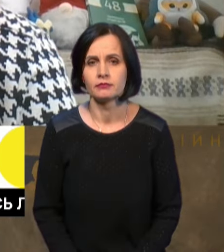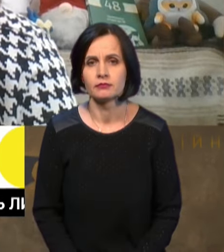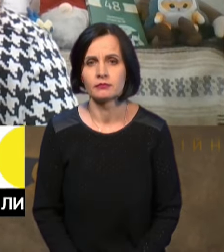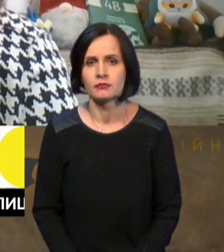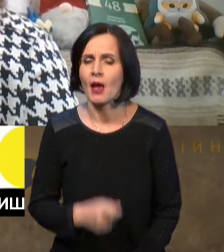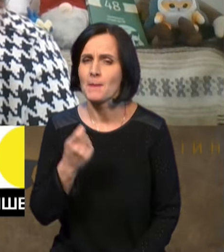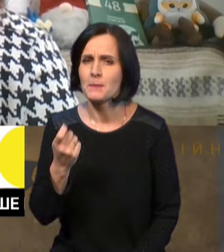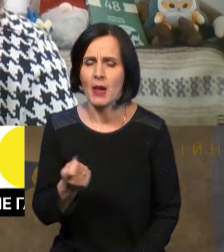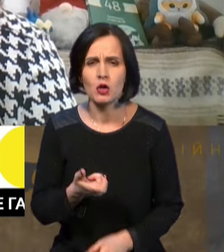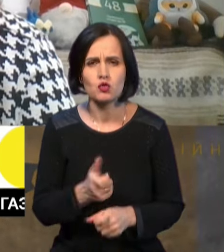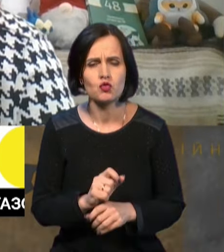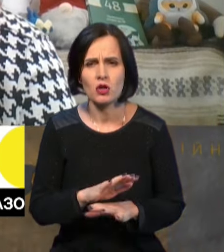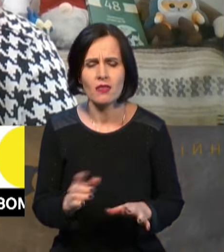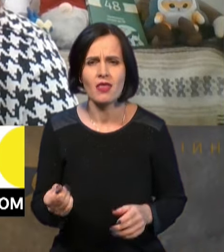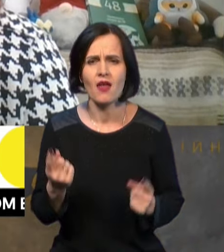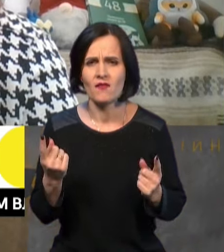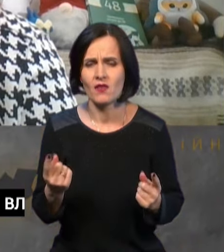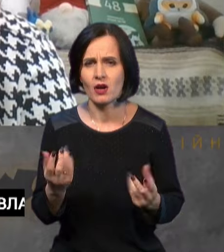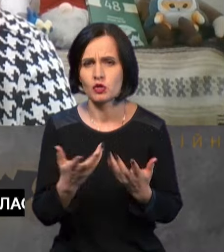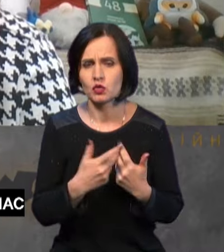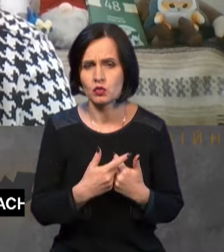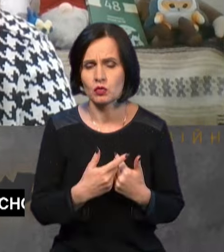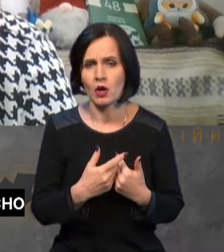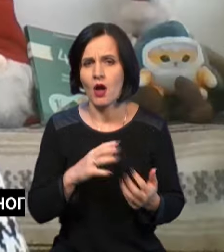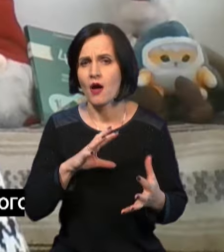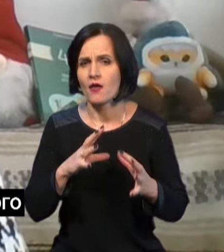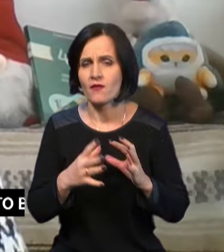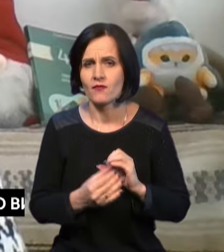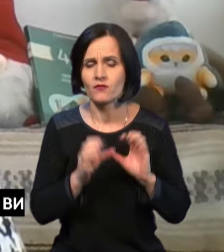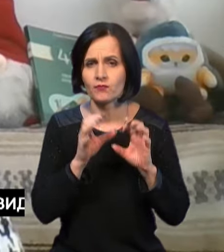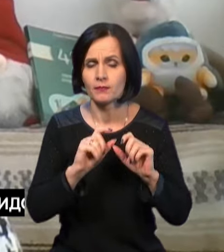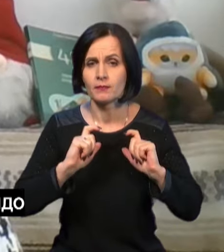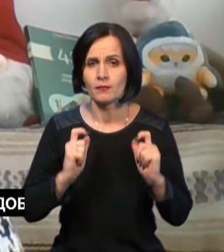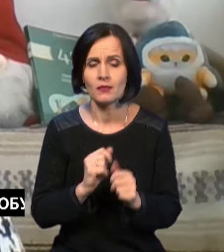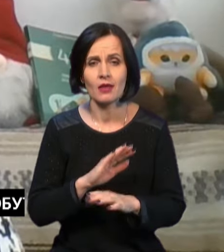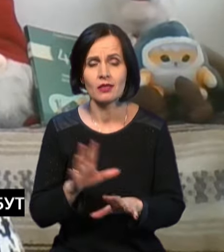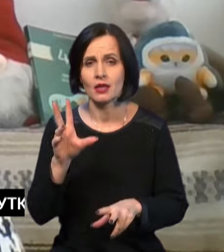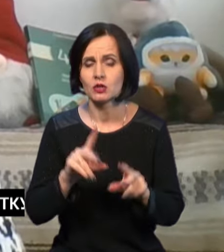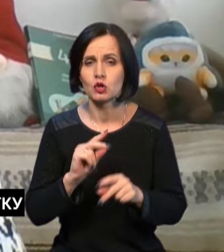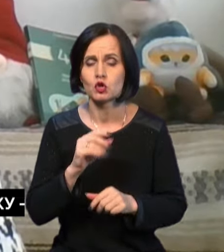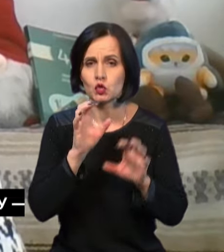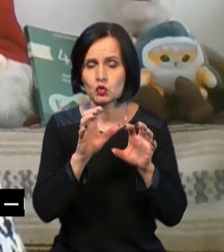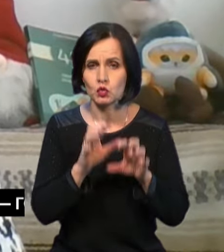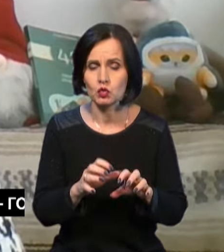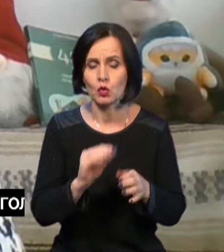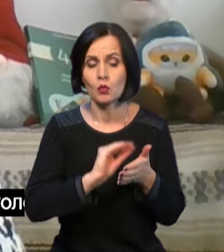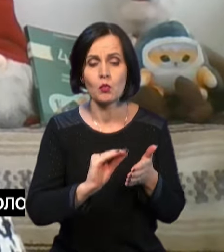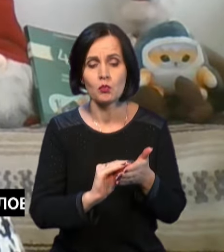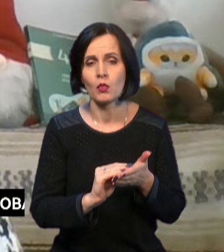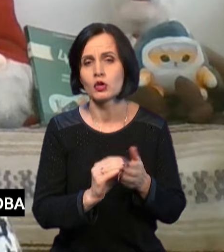Незначна, дуже незначна кількість через законодавчі обмеження. Тому що, незважаючи на те, що в законодавстві прописано,